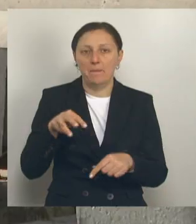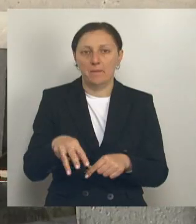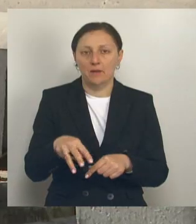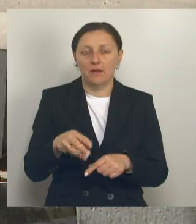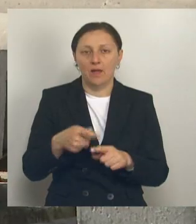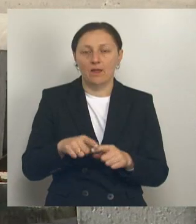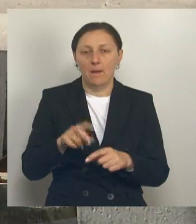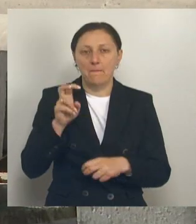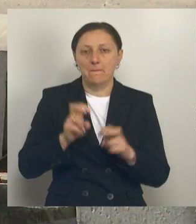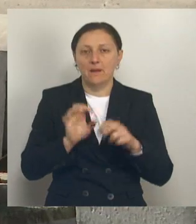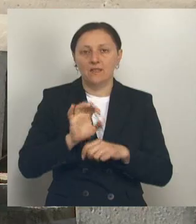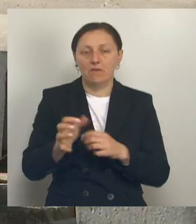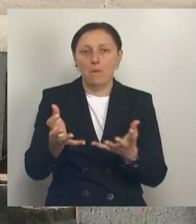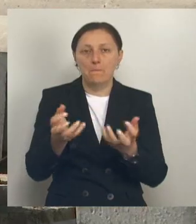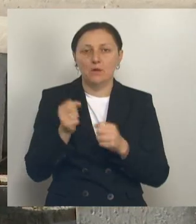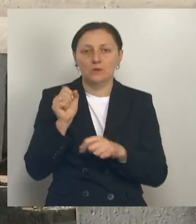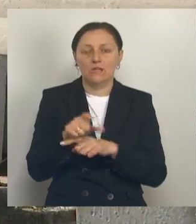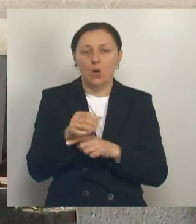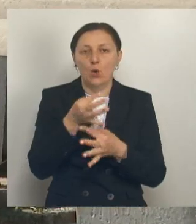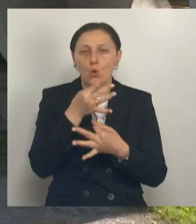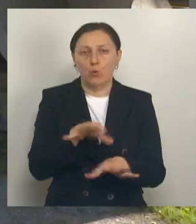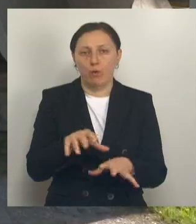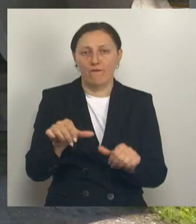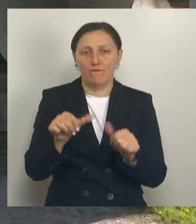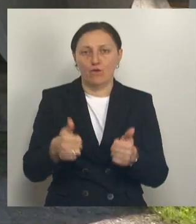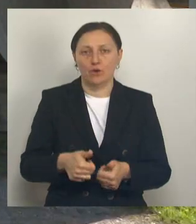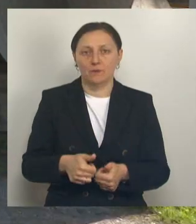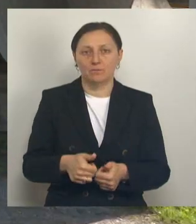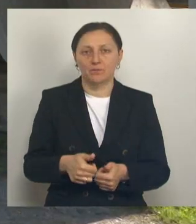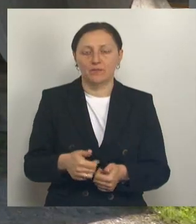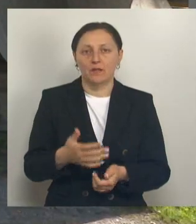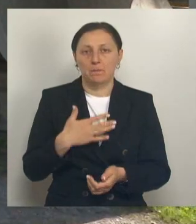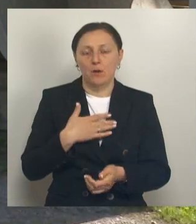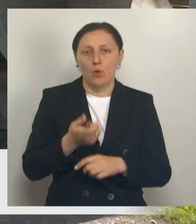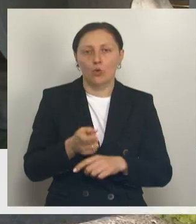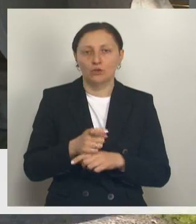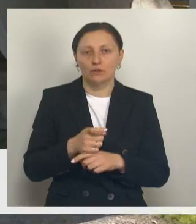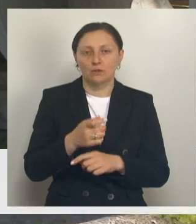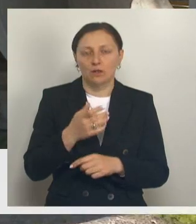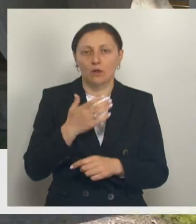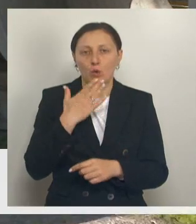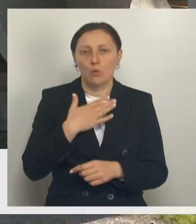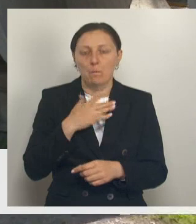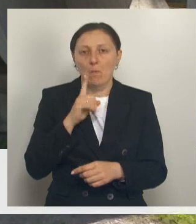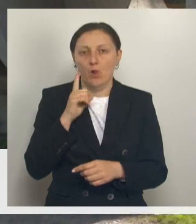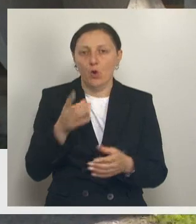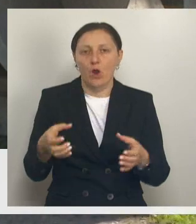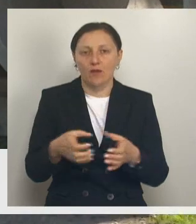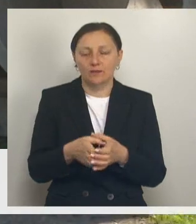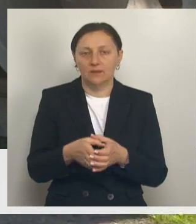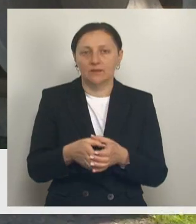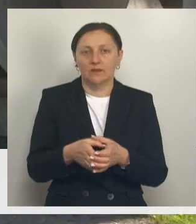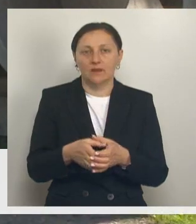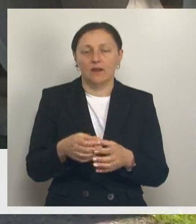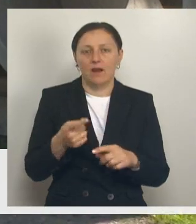производственники берутся за заказы любой сложности и формы любим индивидуалку у нас очень молодой коллектив это нас